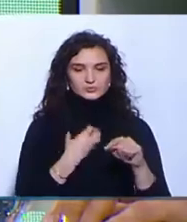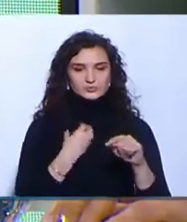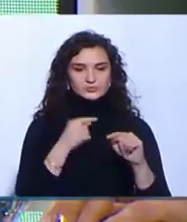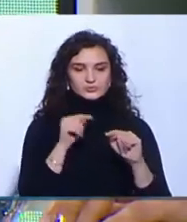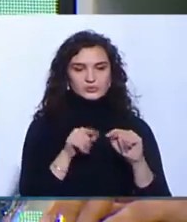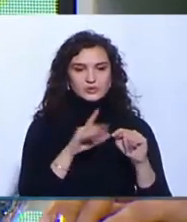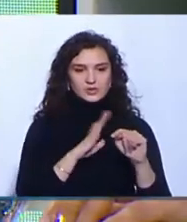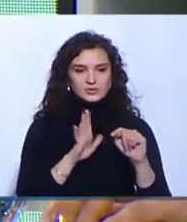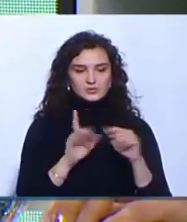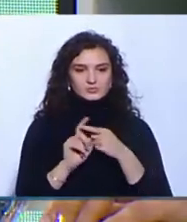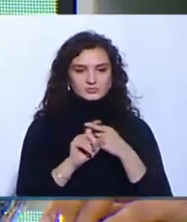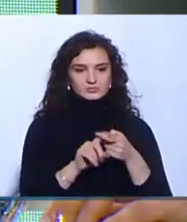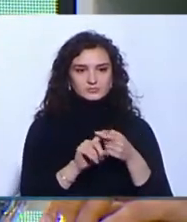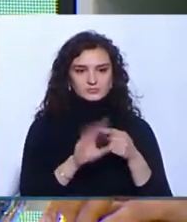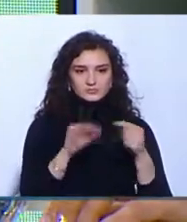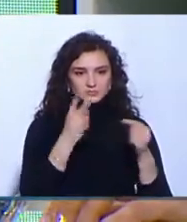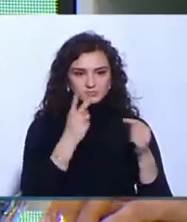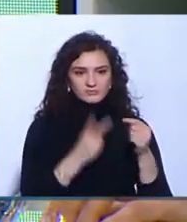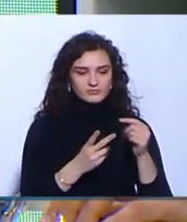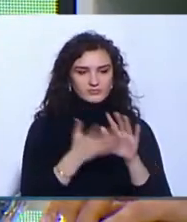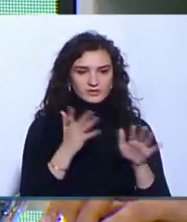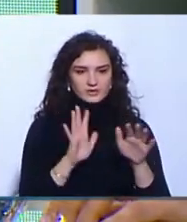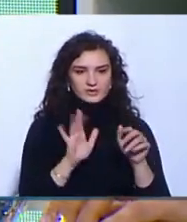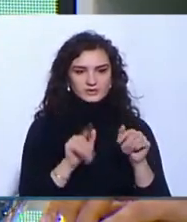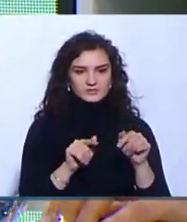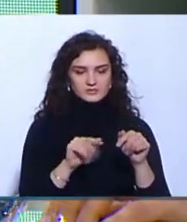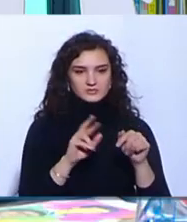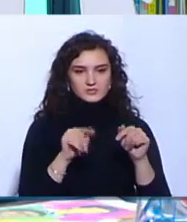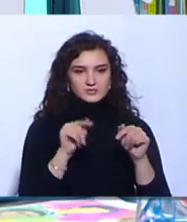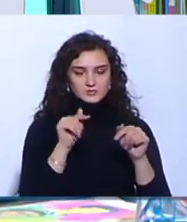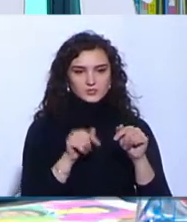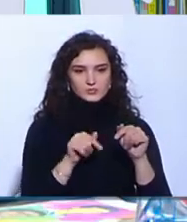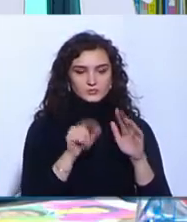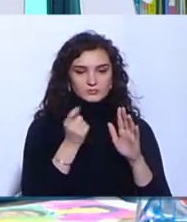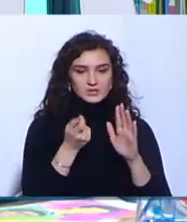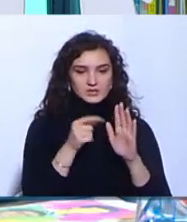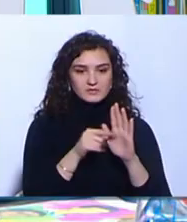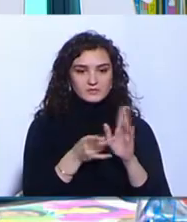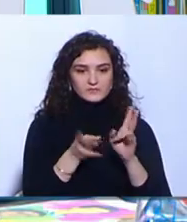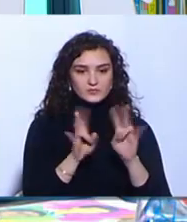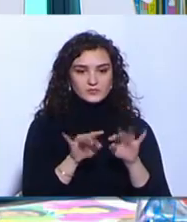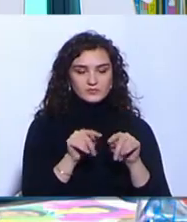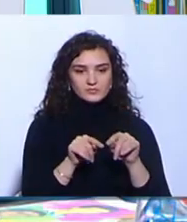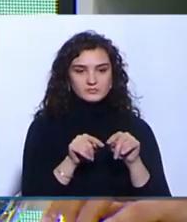არ იყოს მიკრომეტასტაზი, რომელიც თვალით ვერაფრით ვერ გამოჩნდება. და თუ მიკრომეტასტაზს ვტოვებ